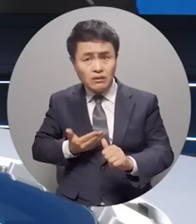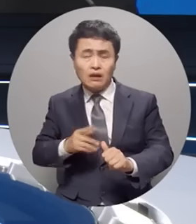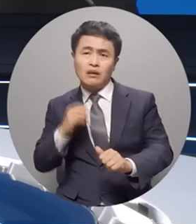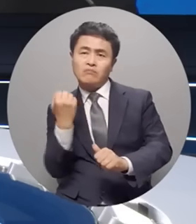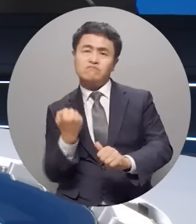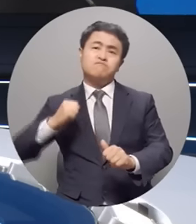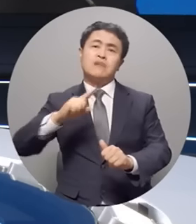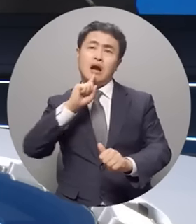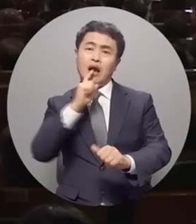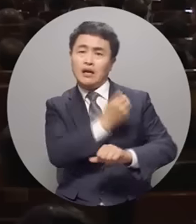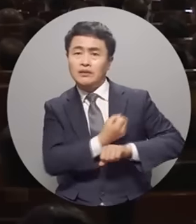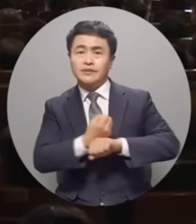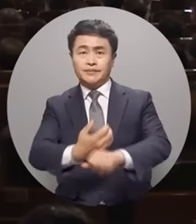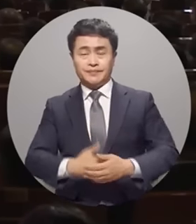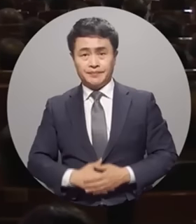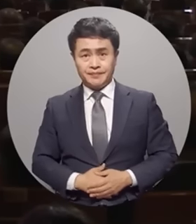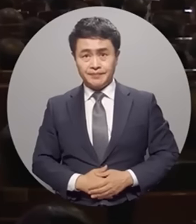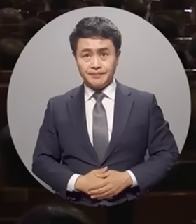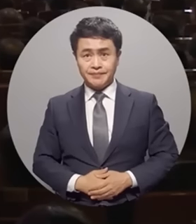보도입니다.